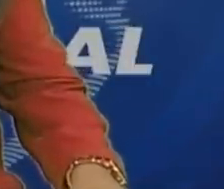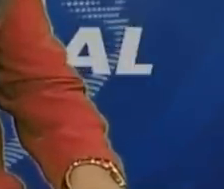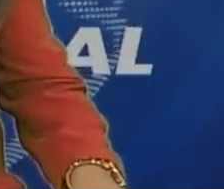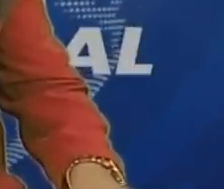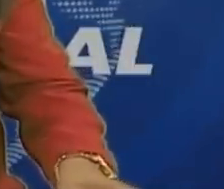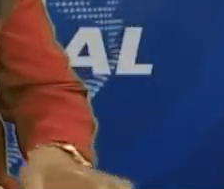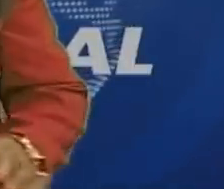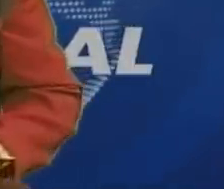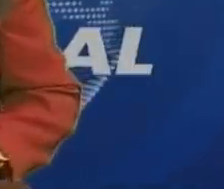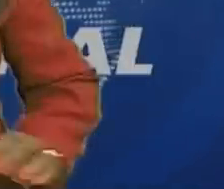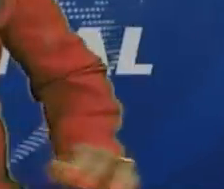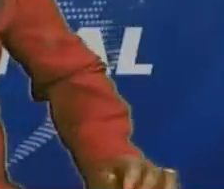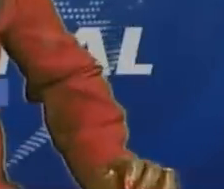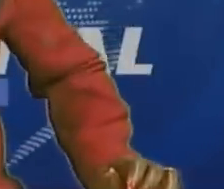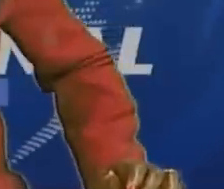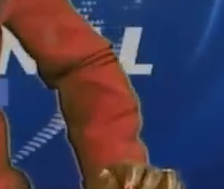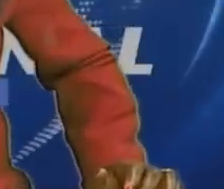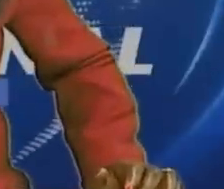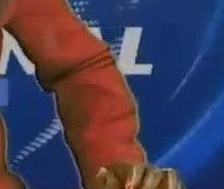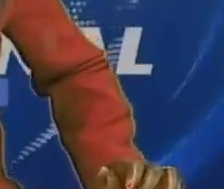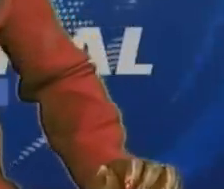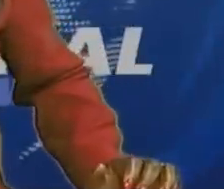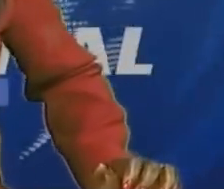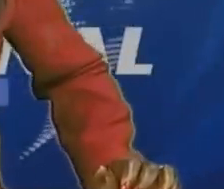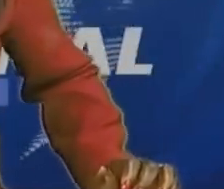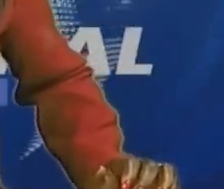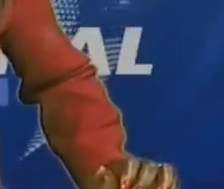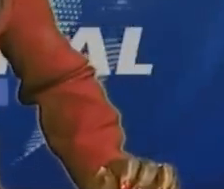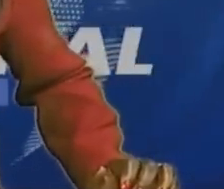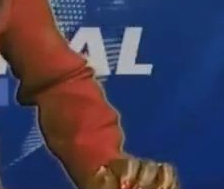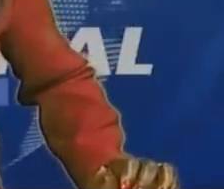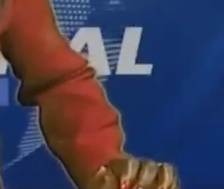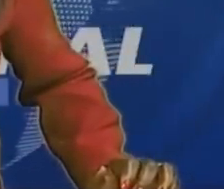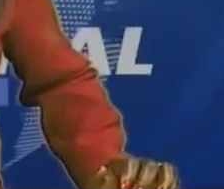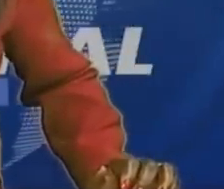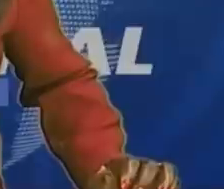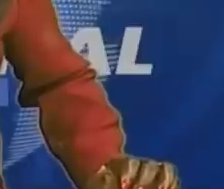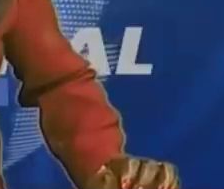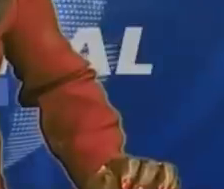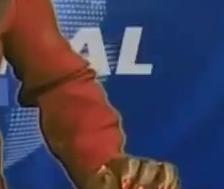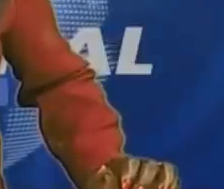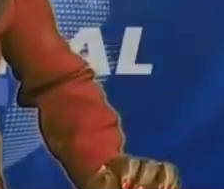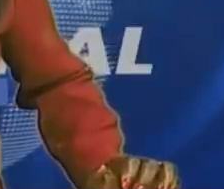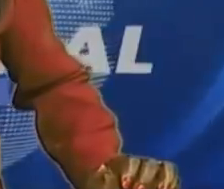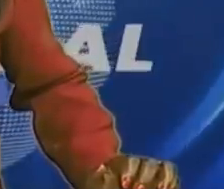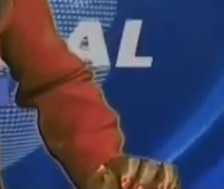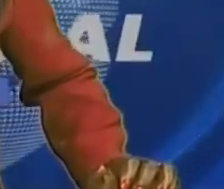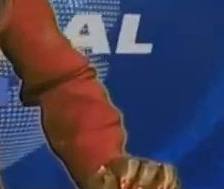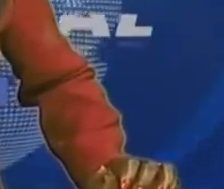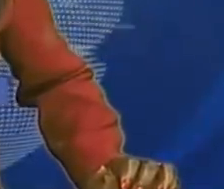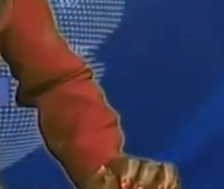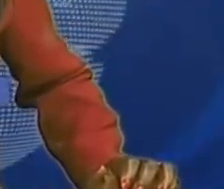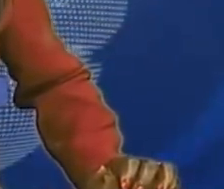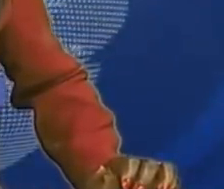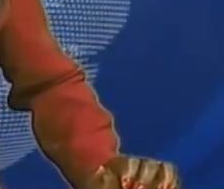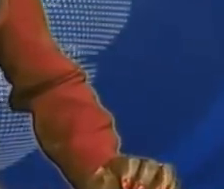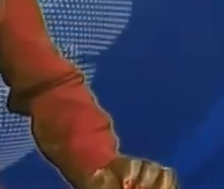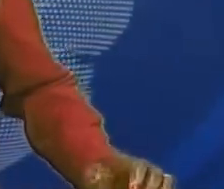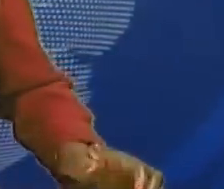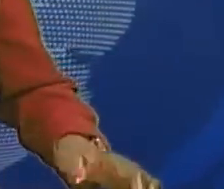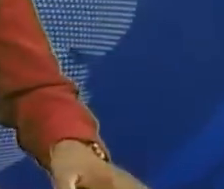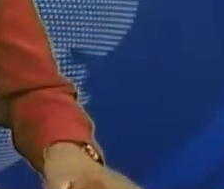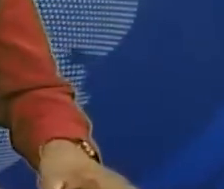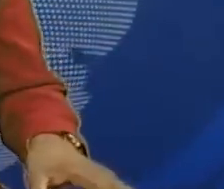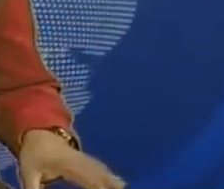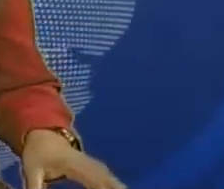l'avoir suivi. Ce journal, nous le dédions à Emmanuela Commissaire qui vient de souffler sur une bougie de plus dans sa vie. Merci de suivre ce